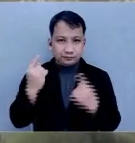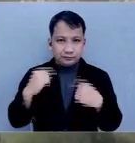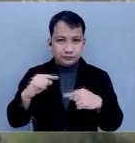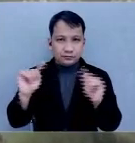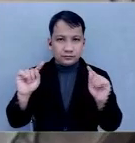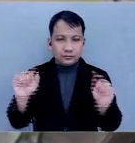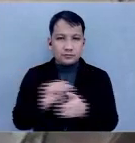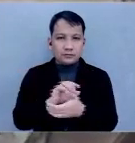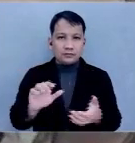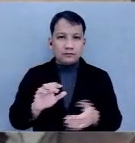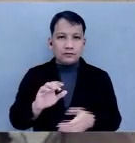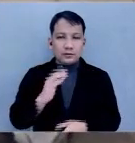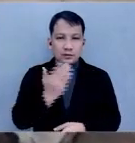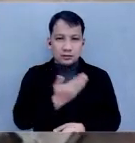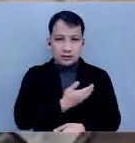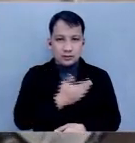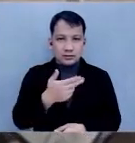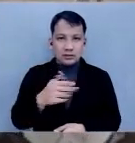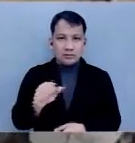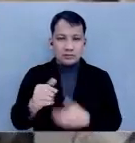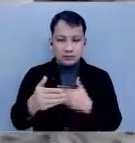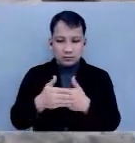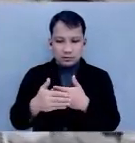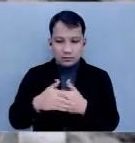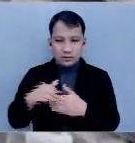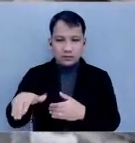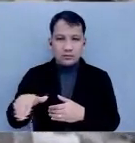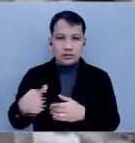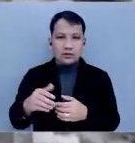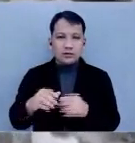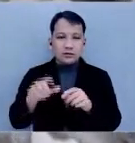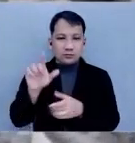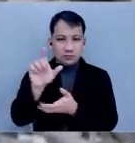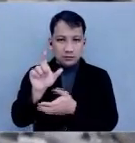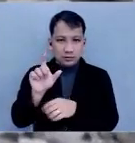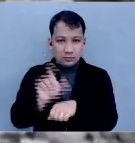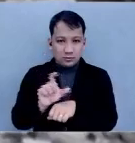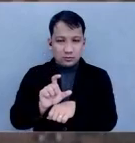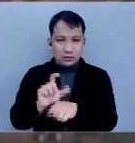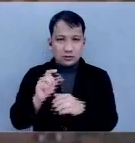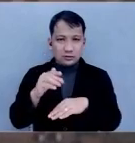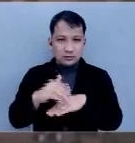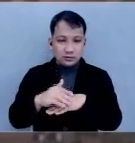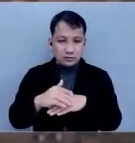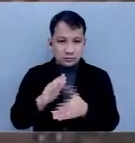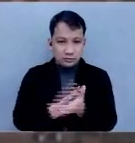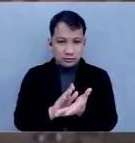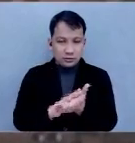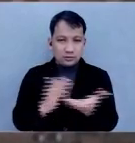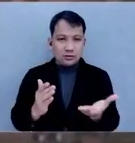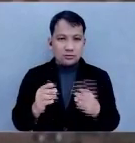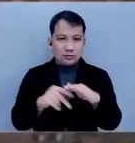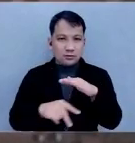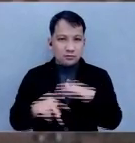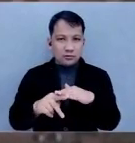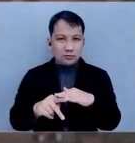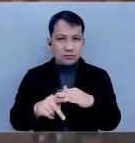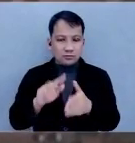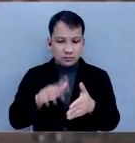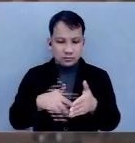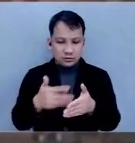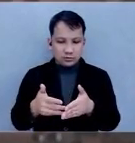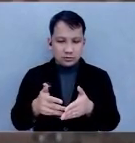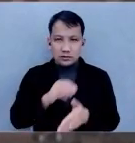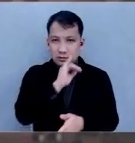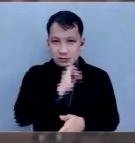Hamas hideout na malapit sa refugee camps, mosque, paaralan, kabilang ang kindergarten. Wala pa namang petsang itinakda ang Israel para